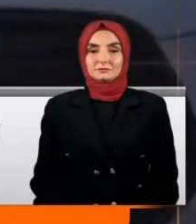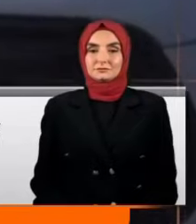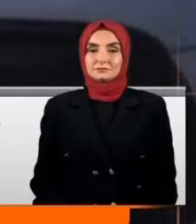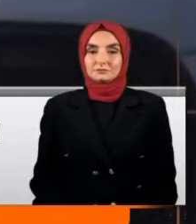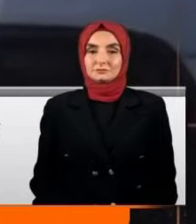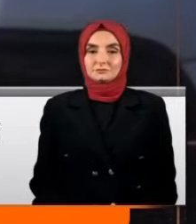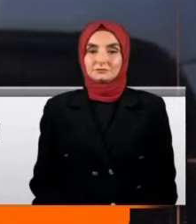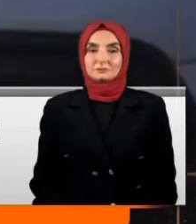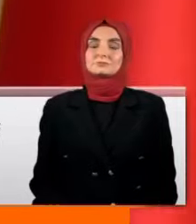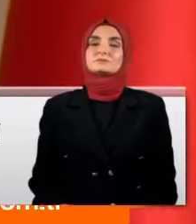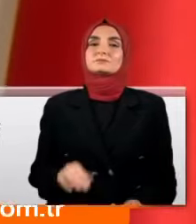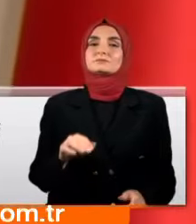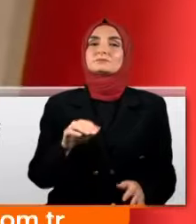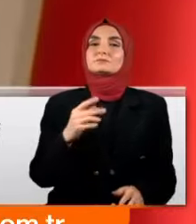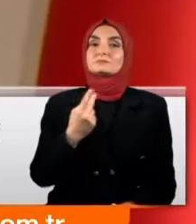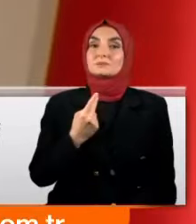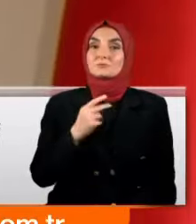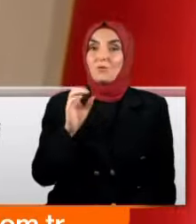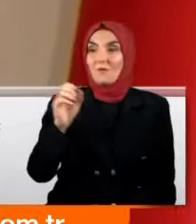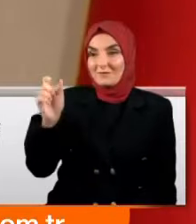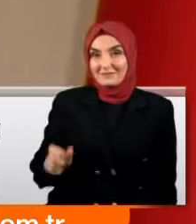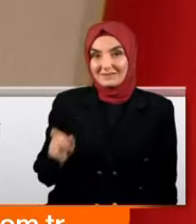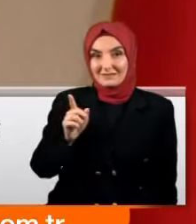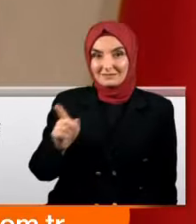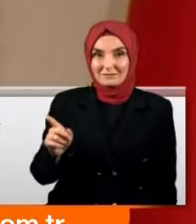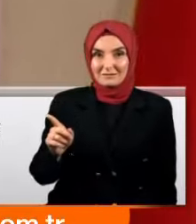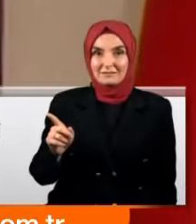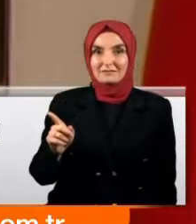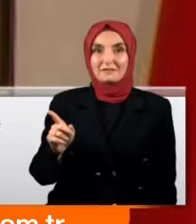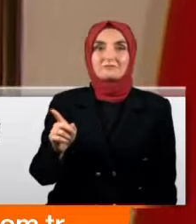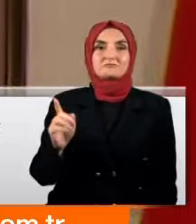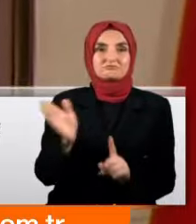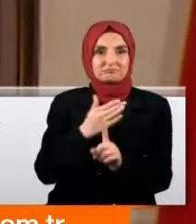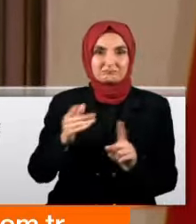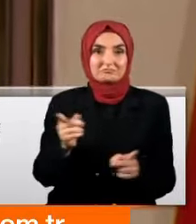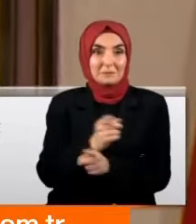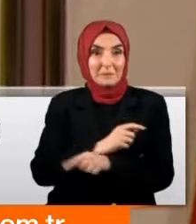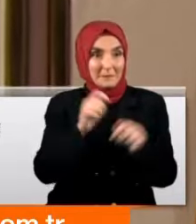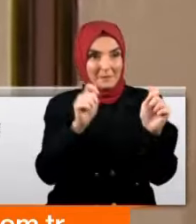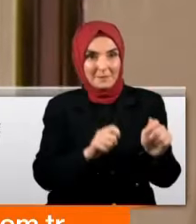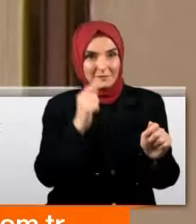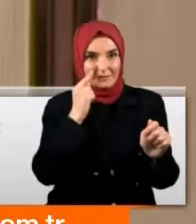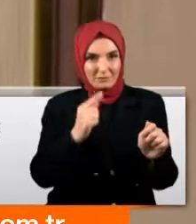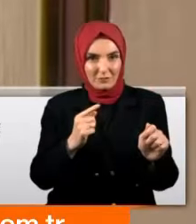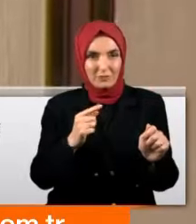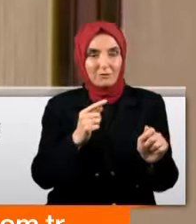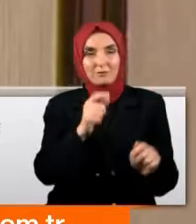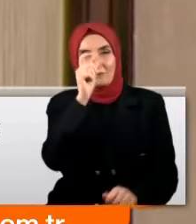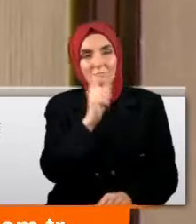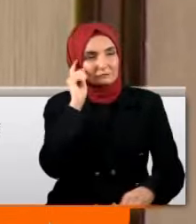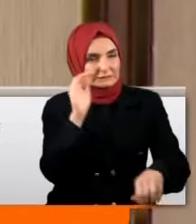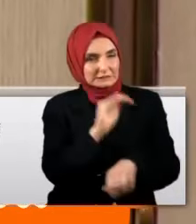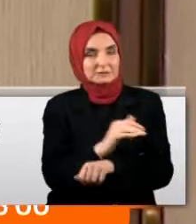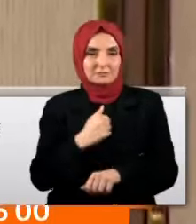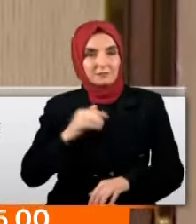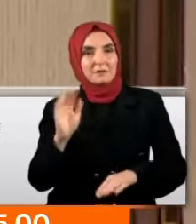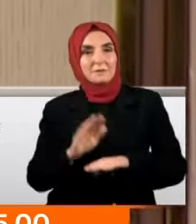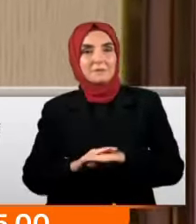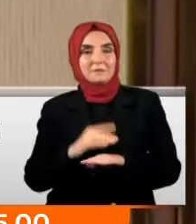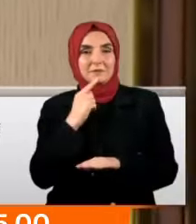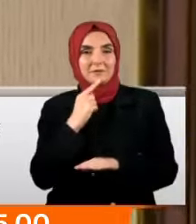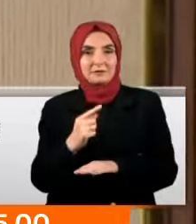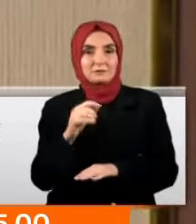Bizim öğretmenimize eli kalkanın, evet biz her şeyini darmadağın ederiz. Bu